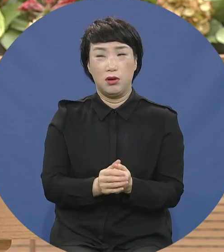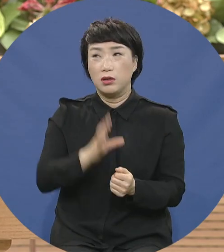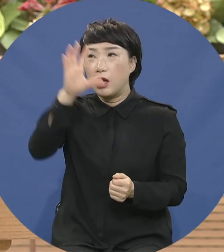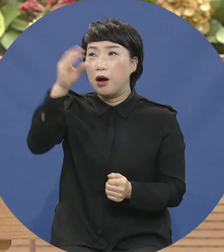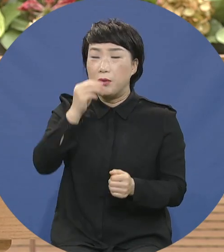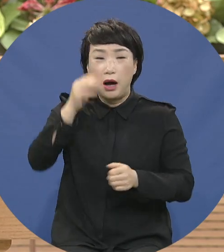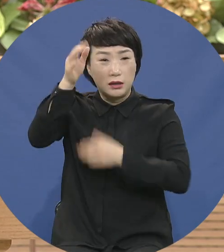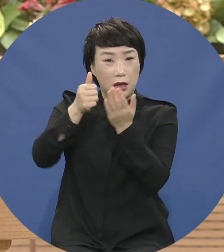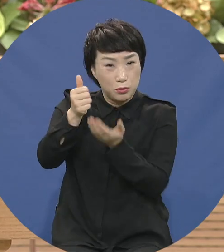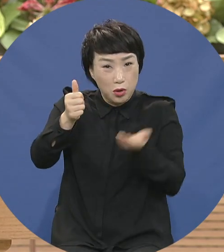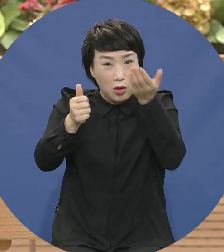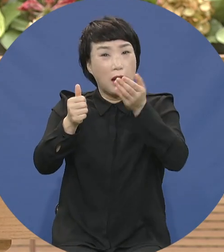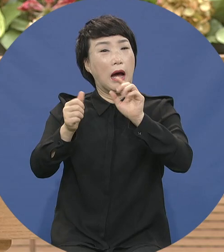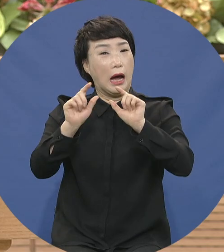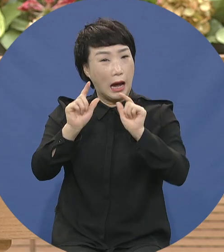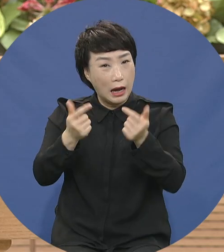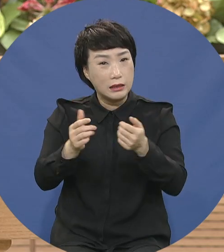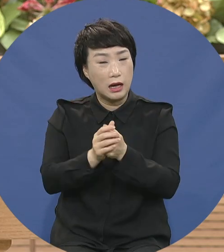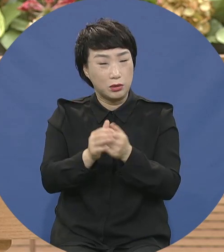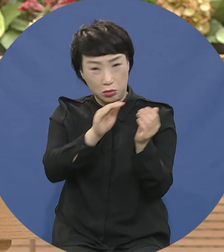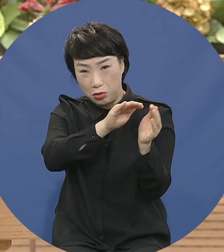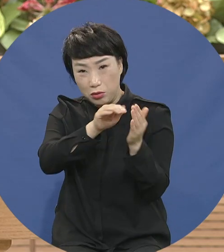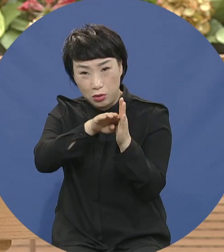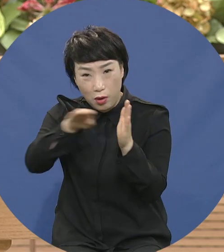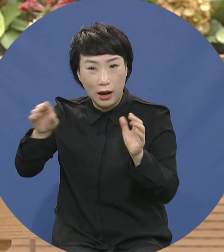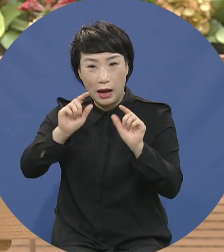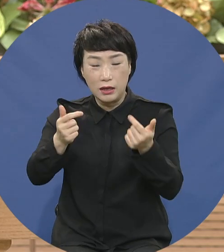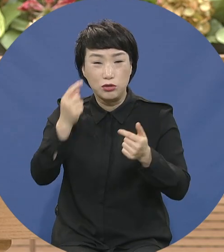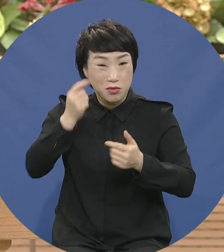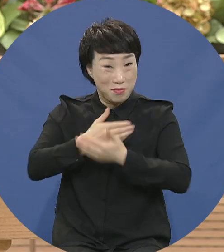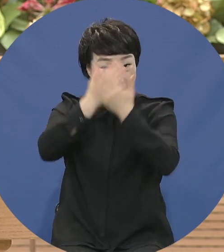먹으면 하나님 되는 게 아니야, 눈이 밝아지지 않아,